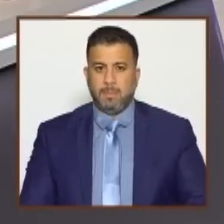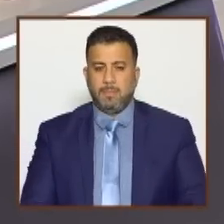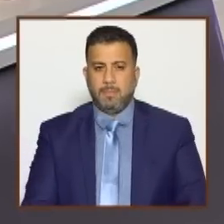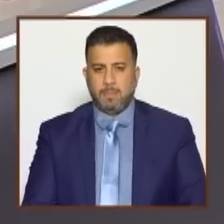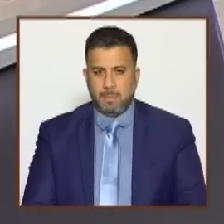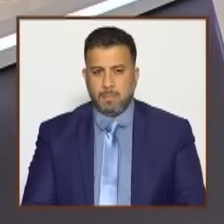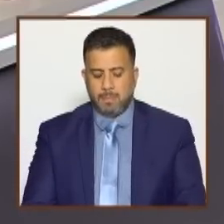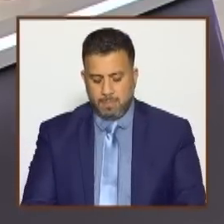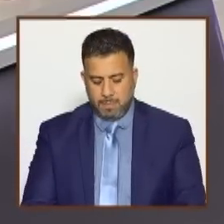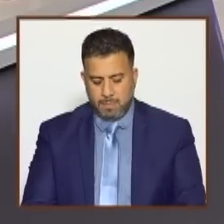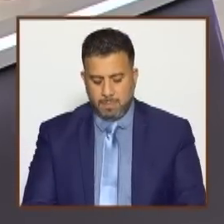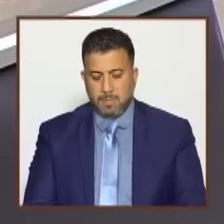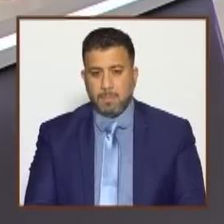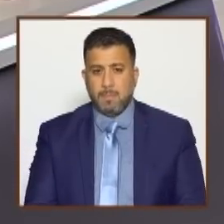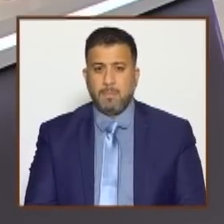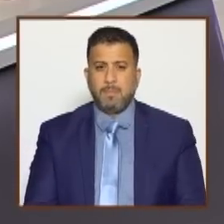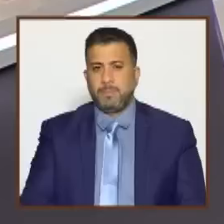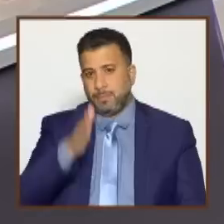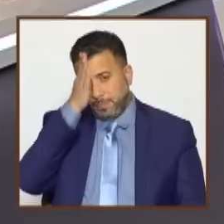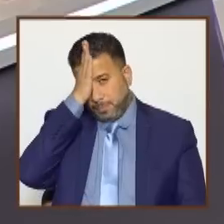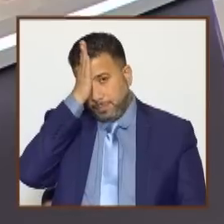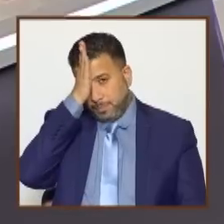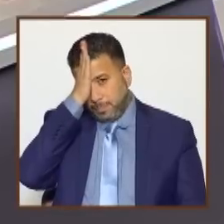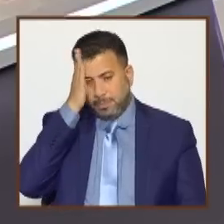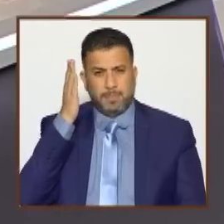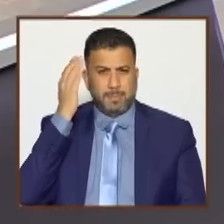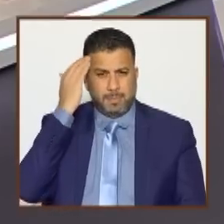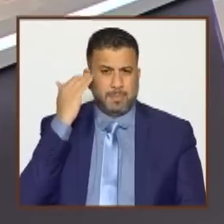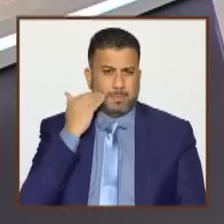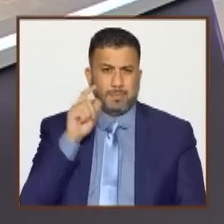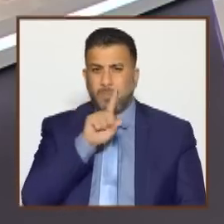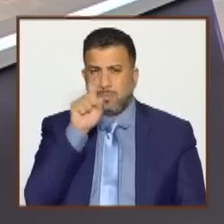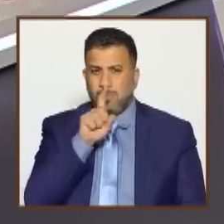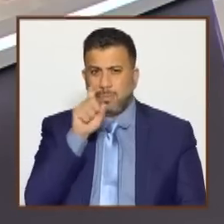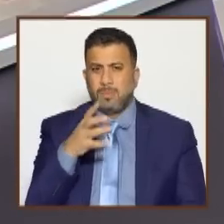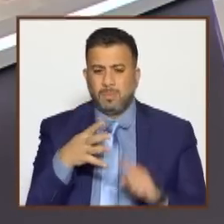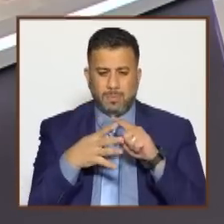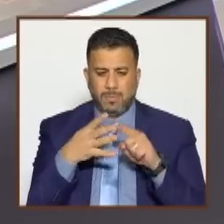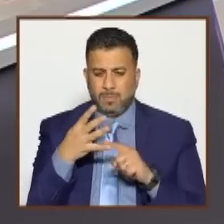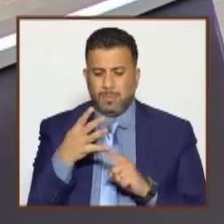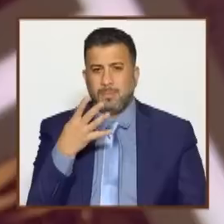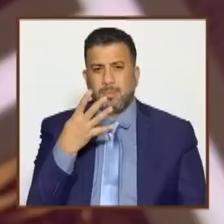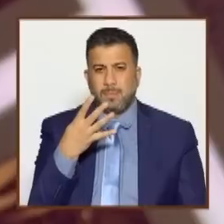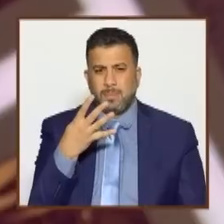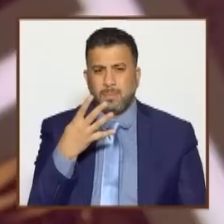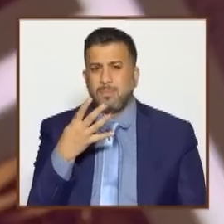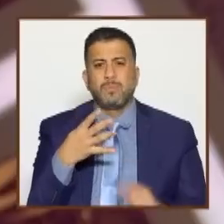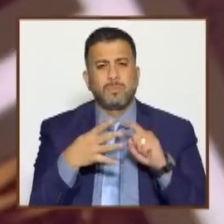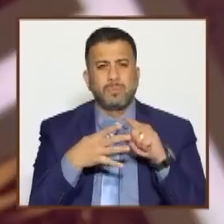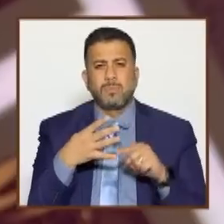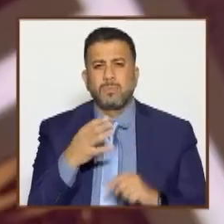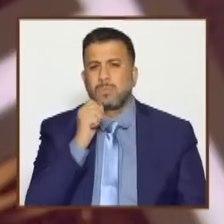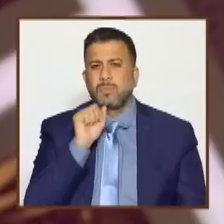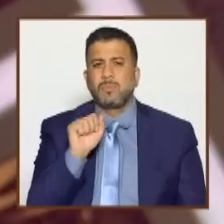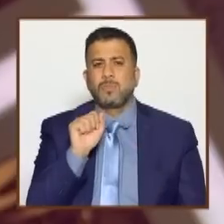طيب عبير من العراق بارك الله فيك. طبعا عبير سالت 4 اسئله، الاسئله كلها تدور حول